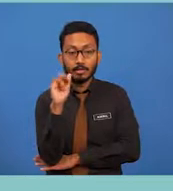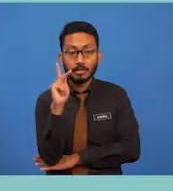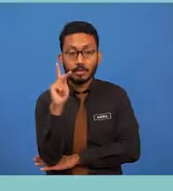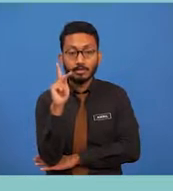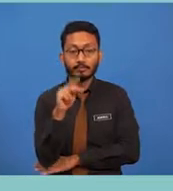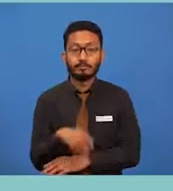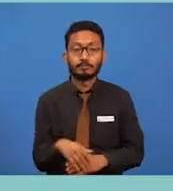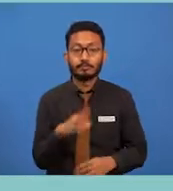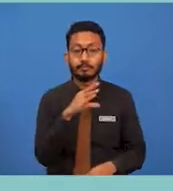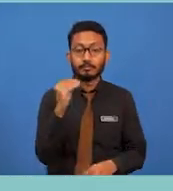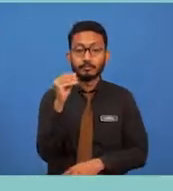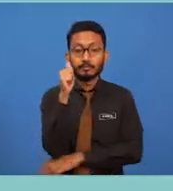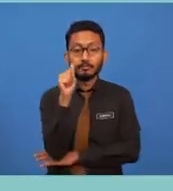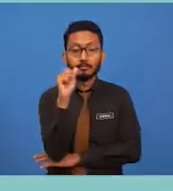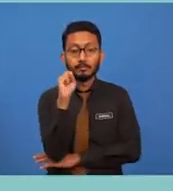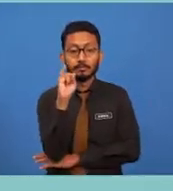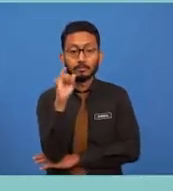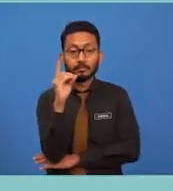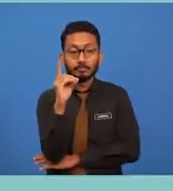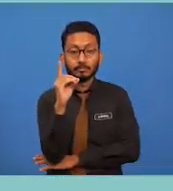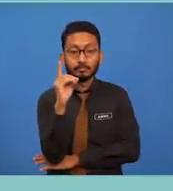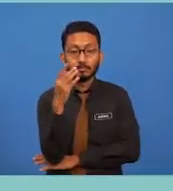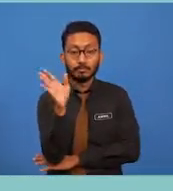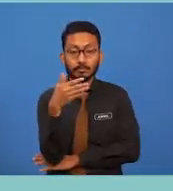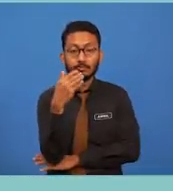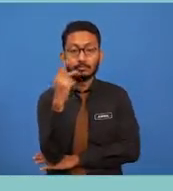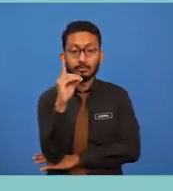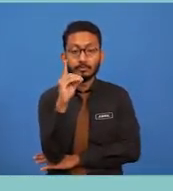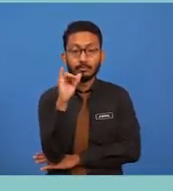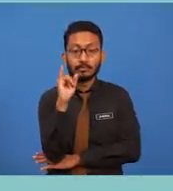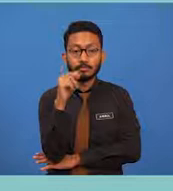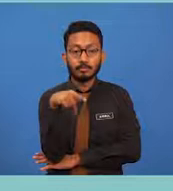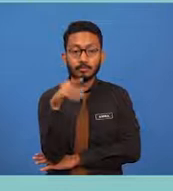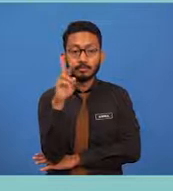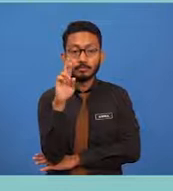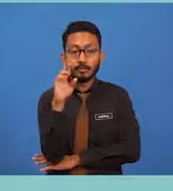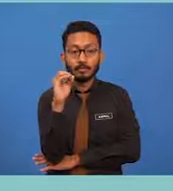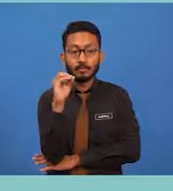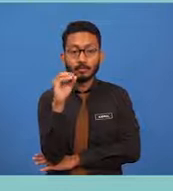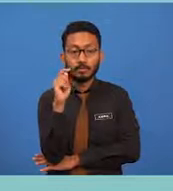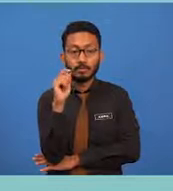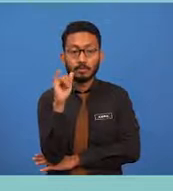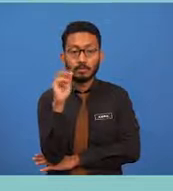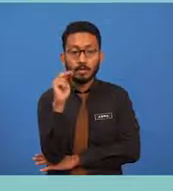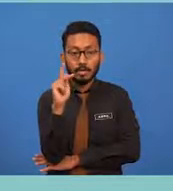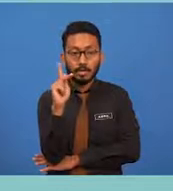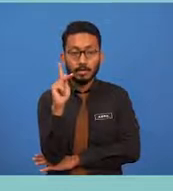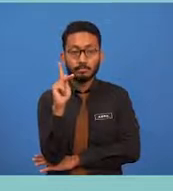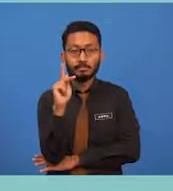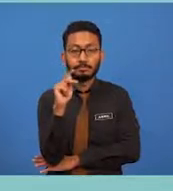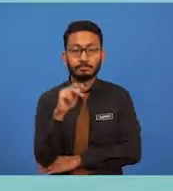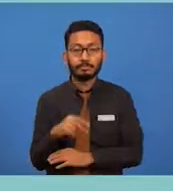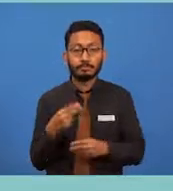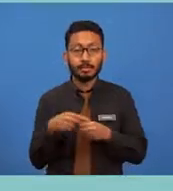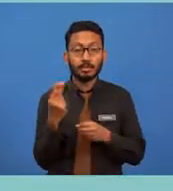diprotik. Asid diprotik ialah asid yang menghasilkan dua ion hidrogen per molekul